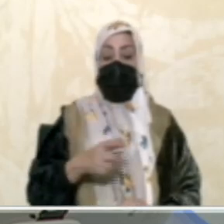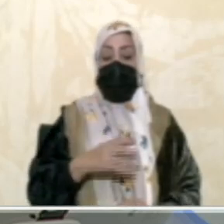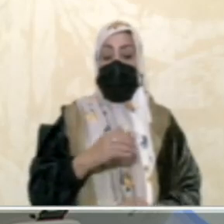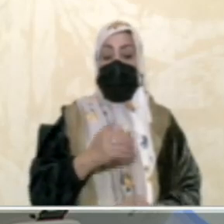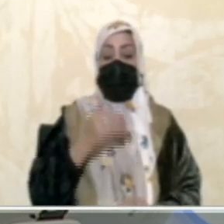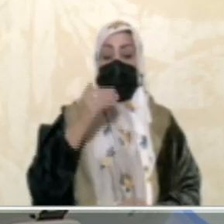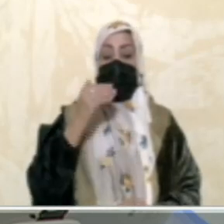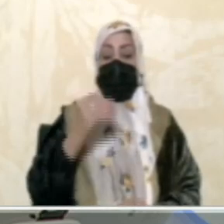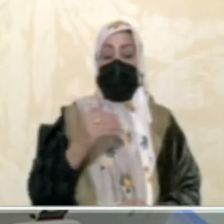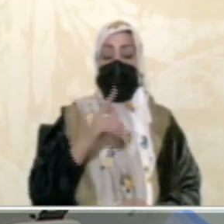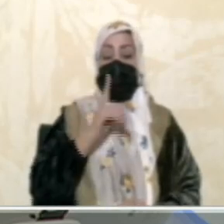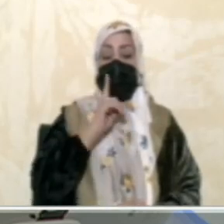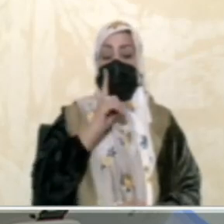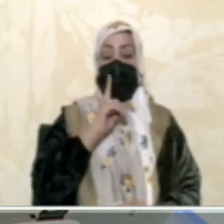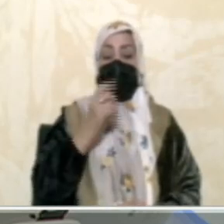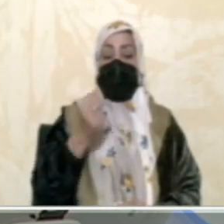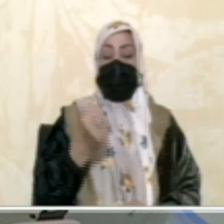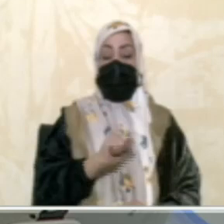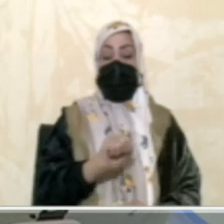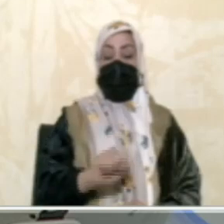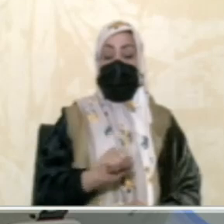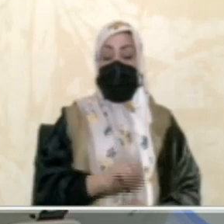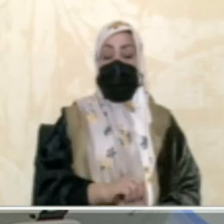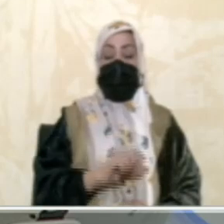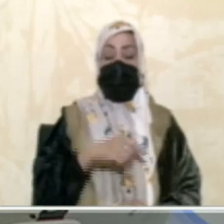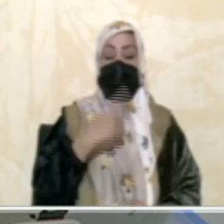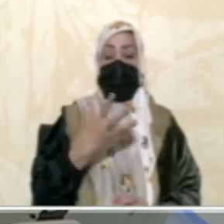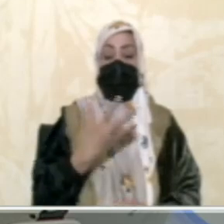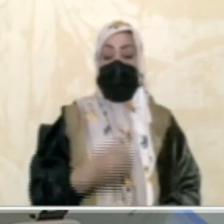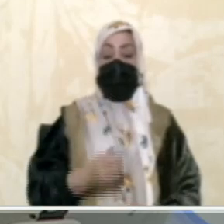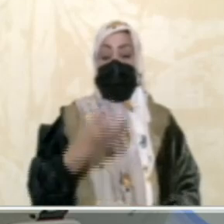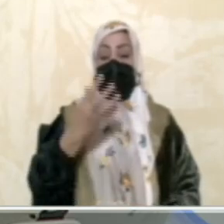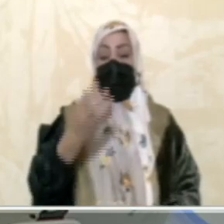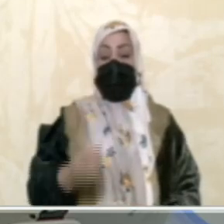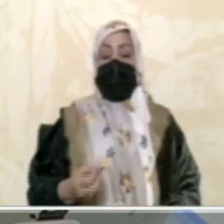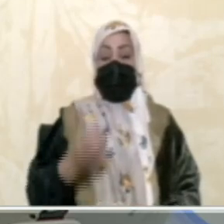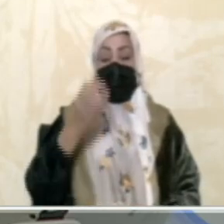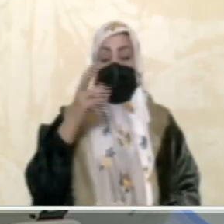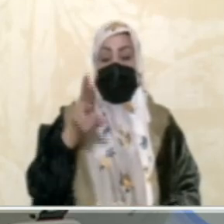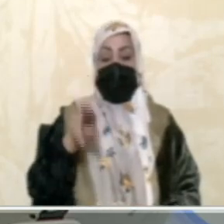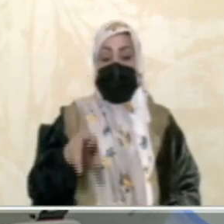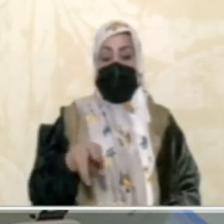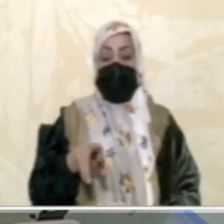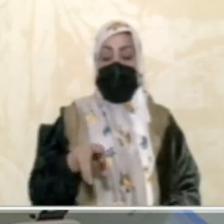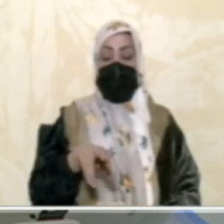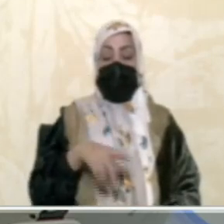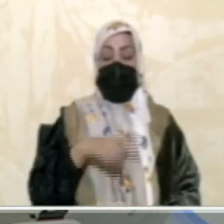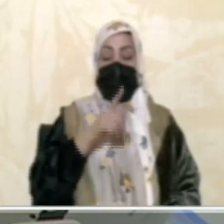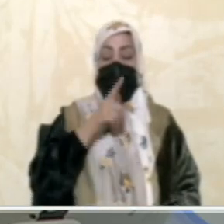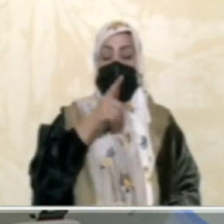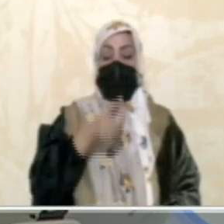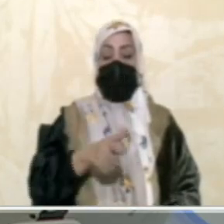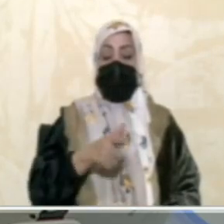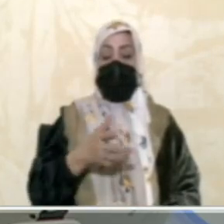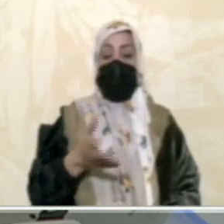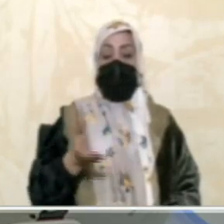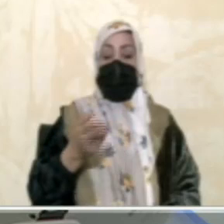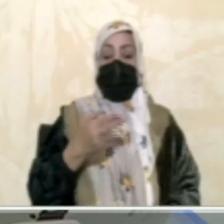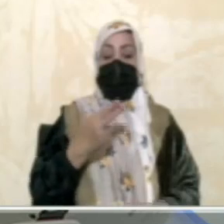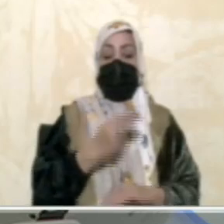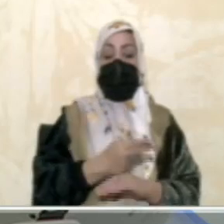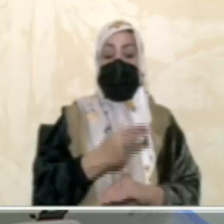وابن بنت الاخي يقول لك يقول لك يا عمه امي وبالتالي